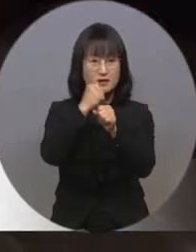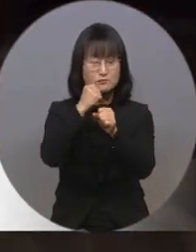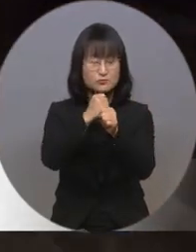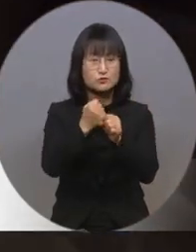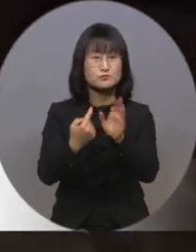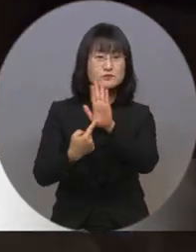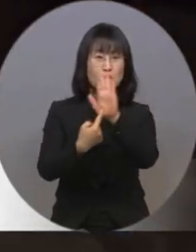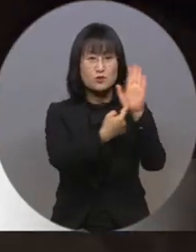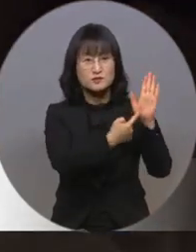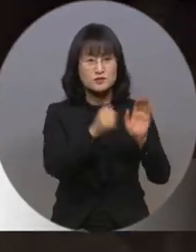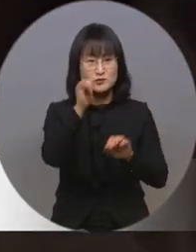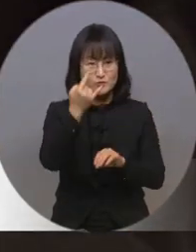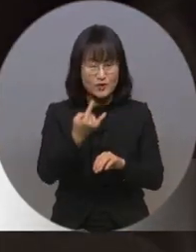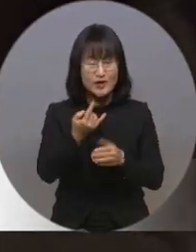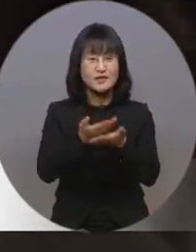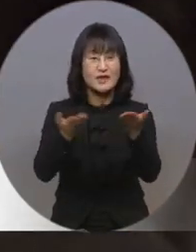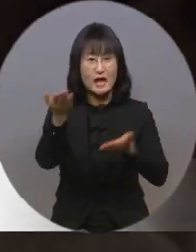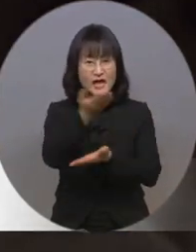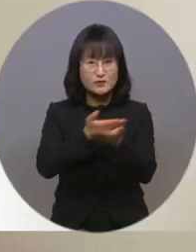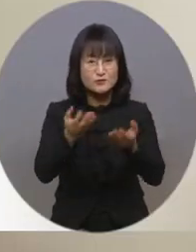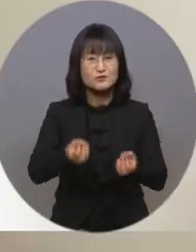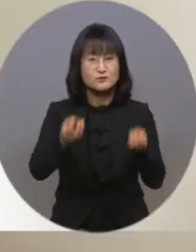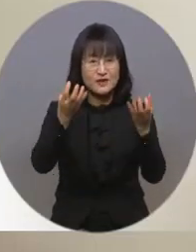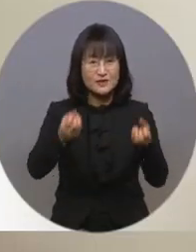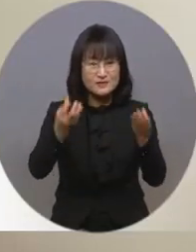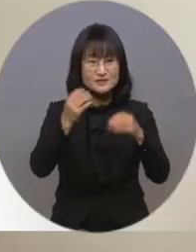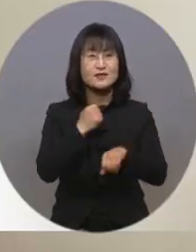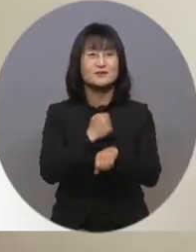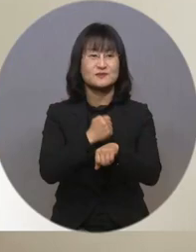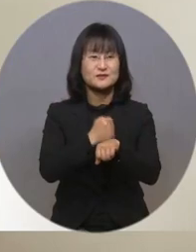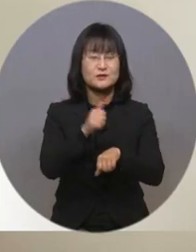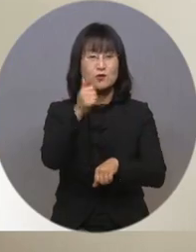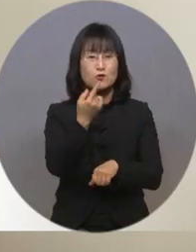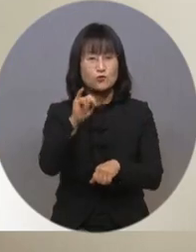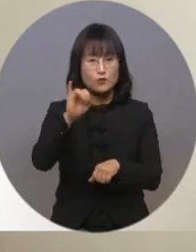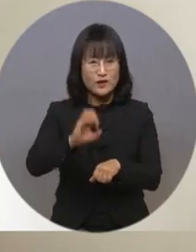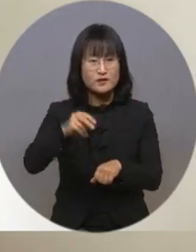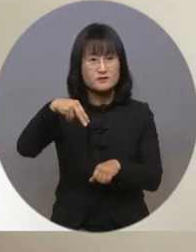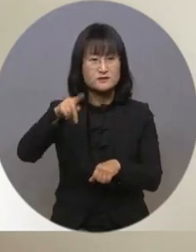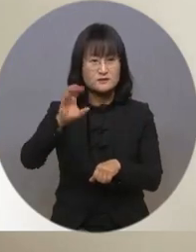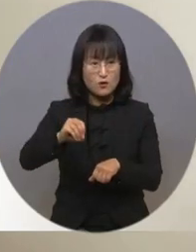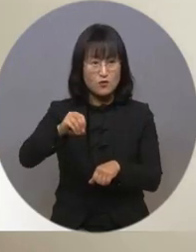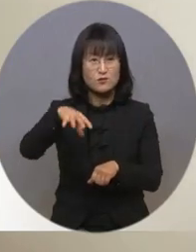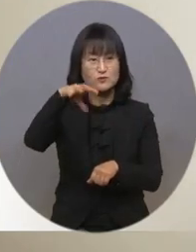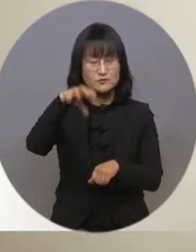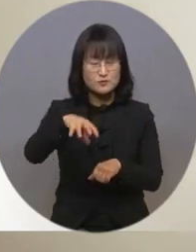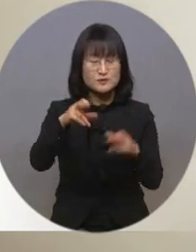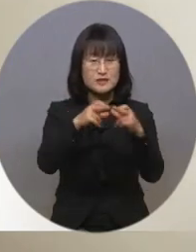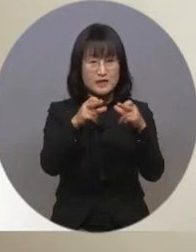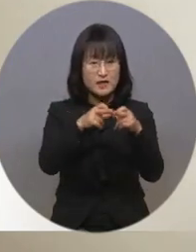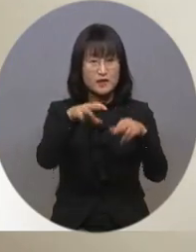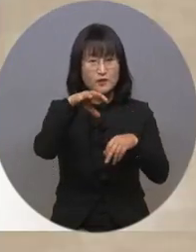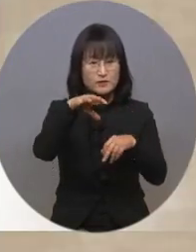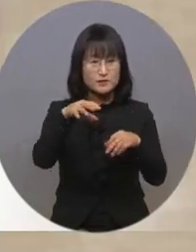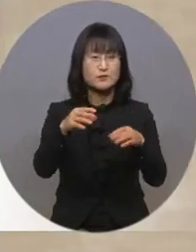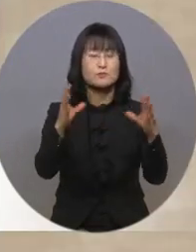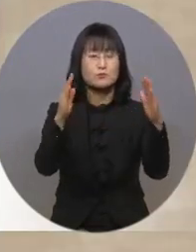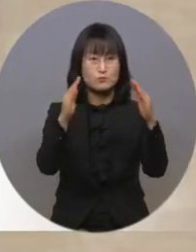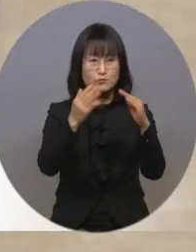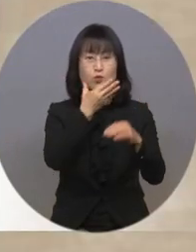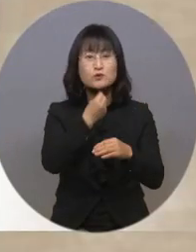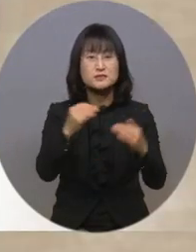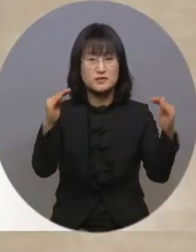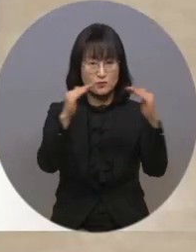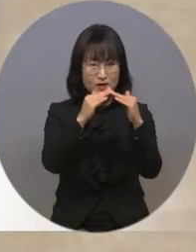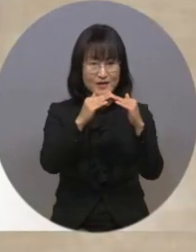행사가 지난달 27일부터 28일까지 횡성군청과 횡성군 장애인회관에서 열렸습니다.